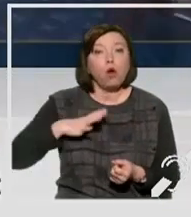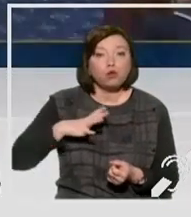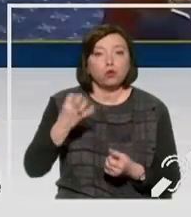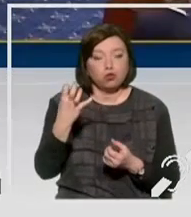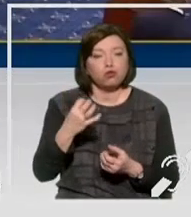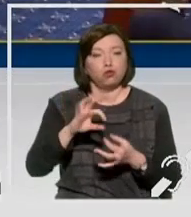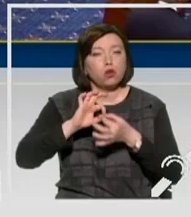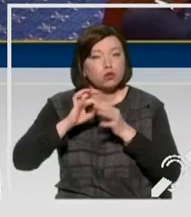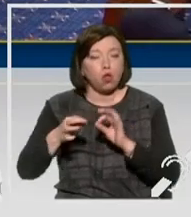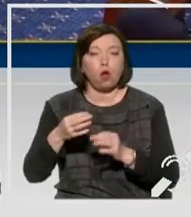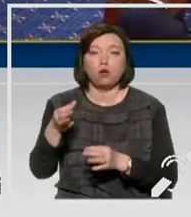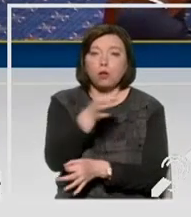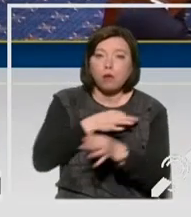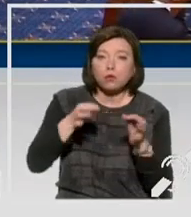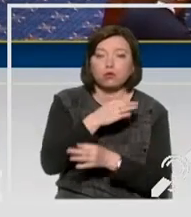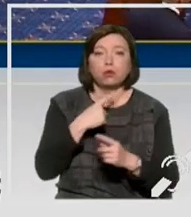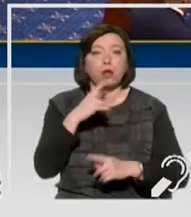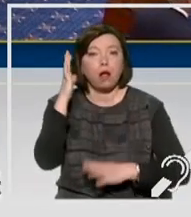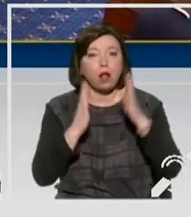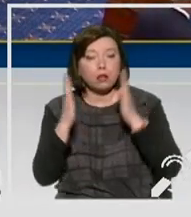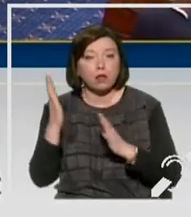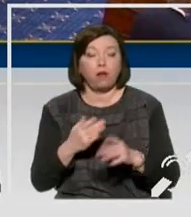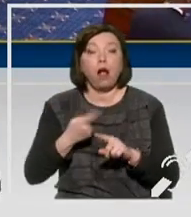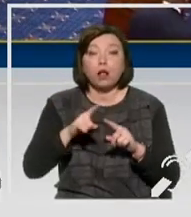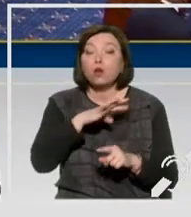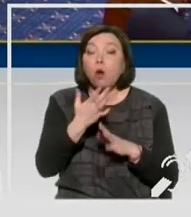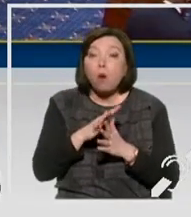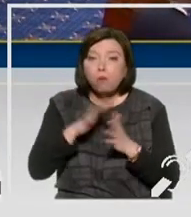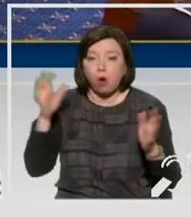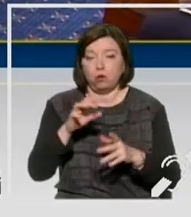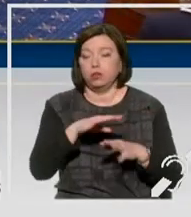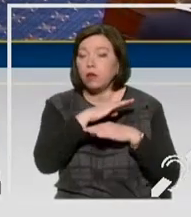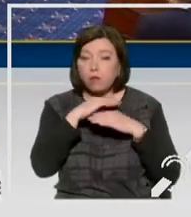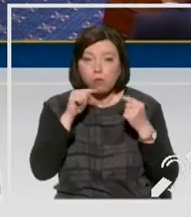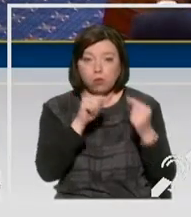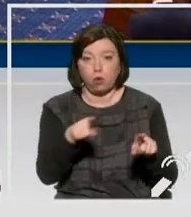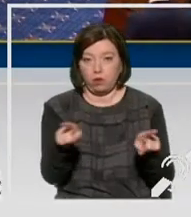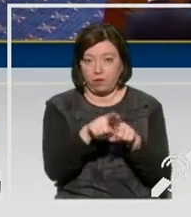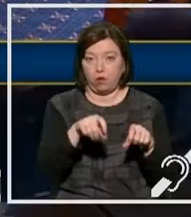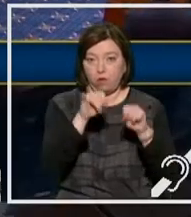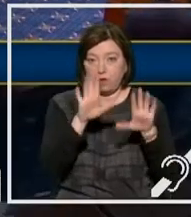un vot complicat în Camera Reprezentanților condusă de republicani, care în mare parte se opun inițiativei legislative.